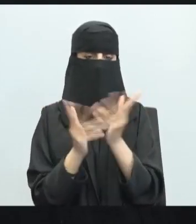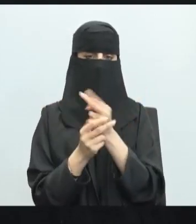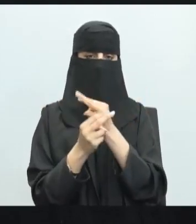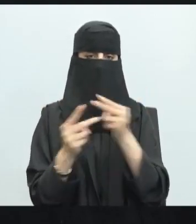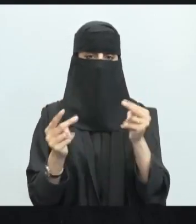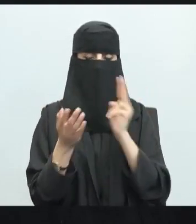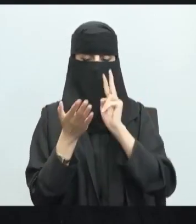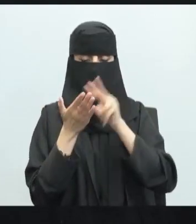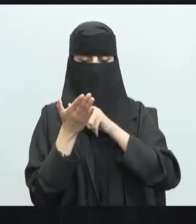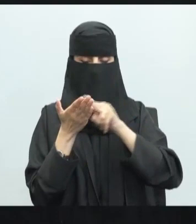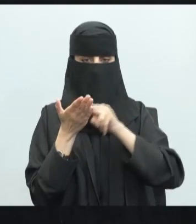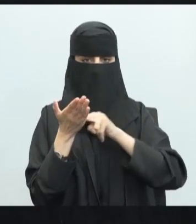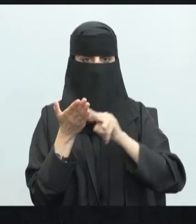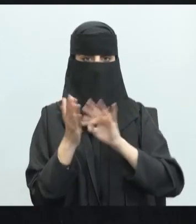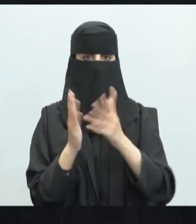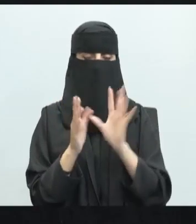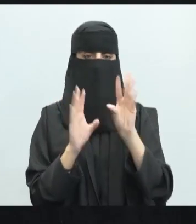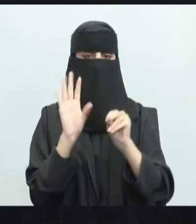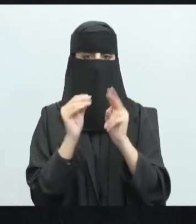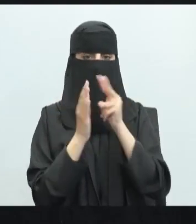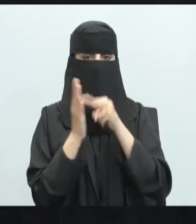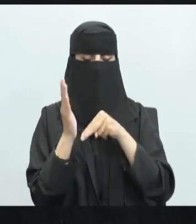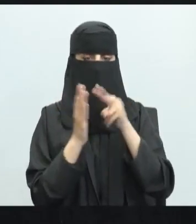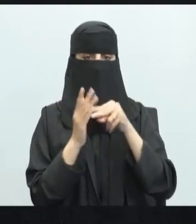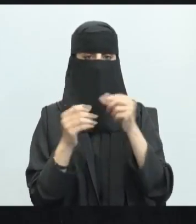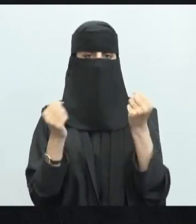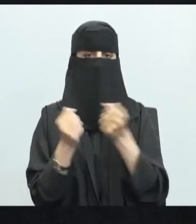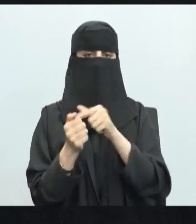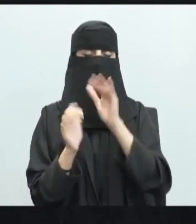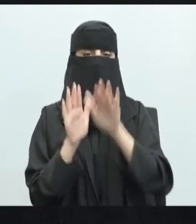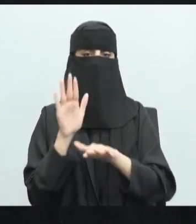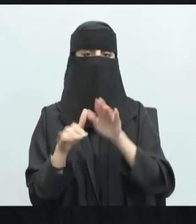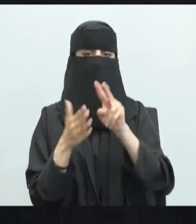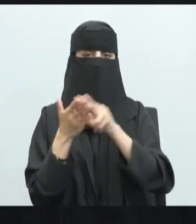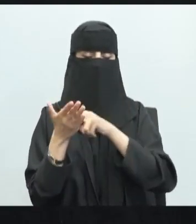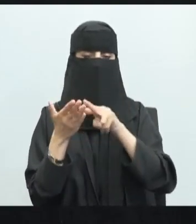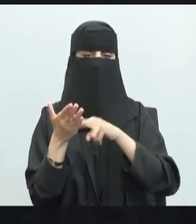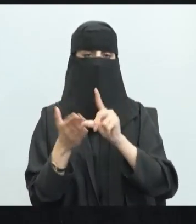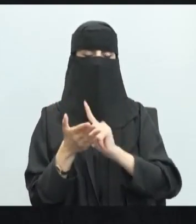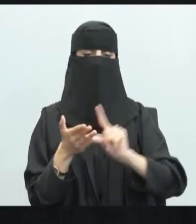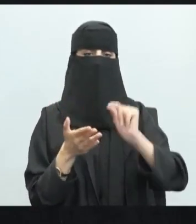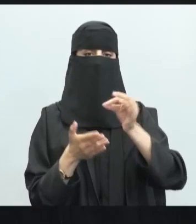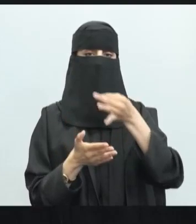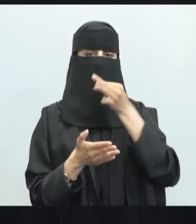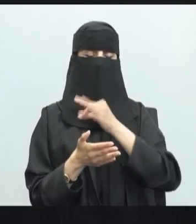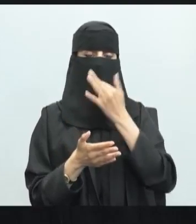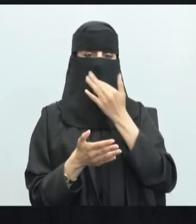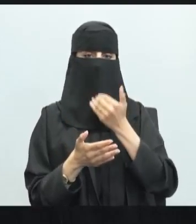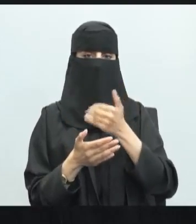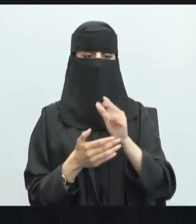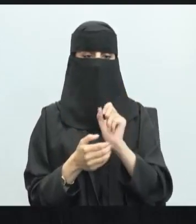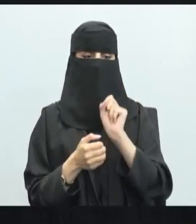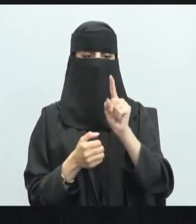تقرؤون نصوصا لابد أن تطبقوا عليها خطوات القراءة. نقول في